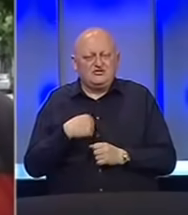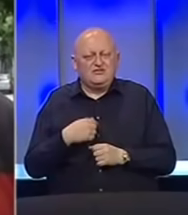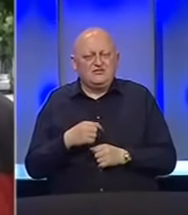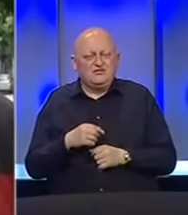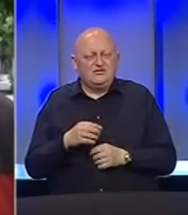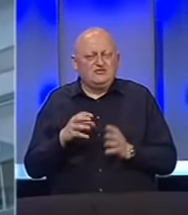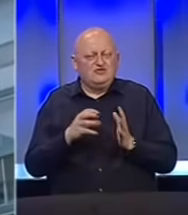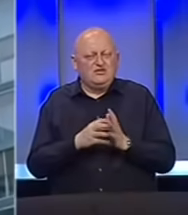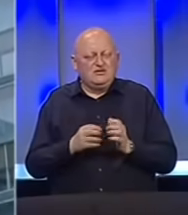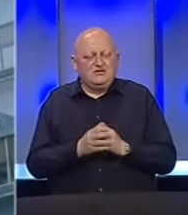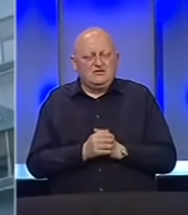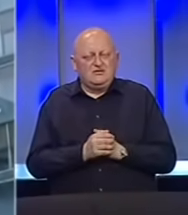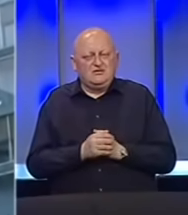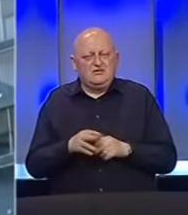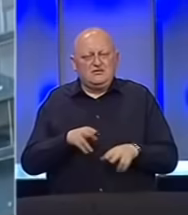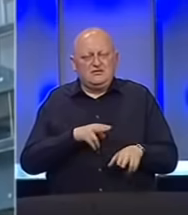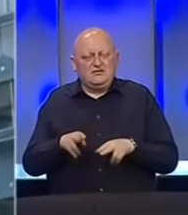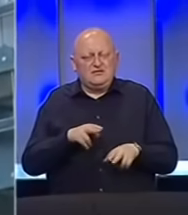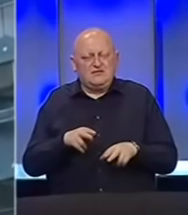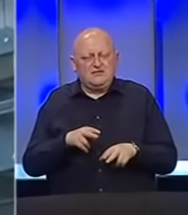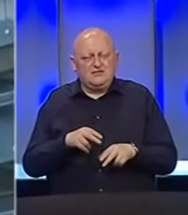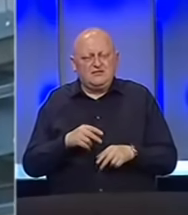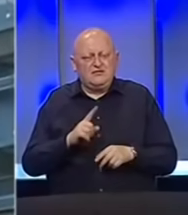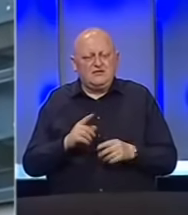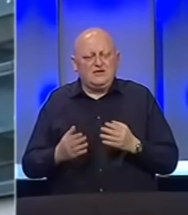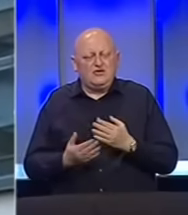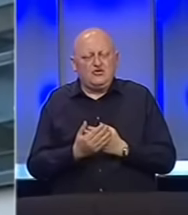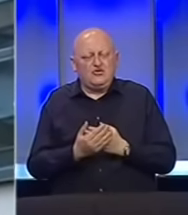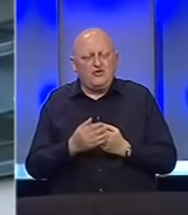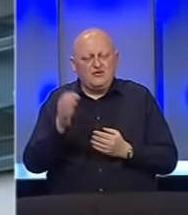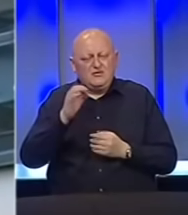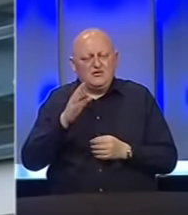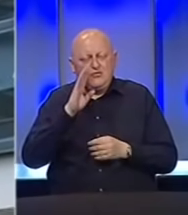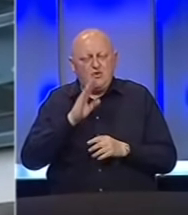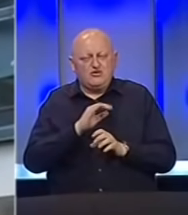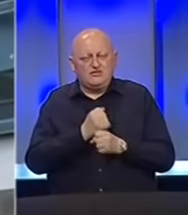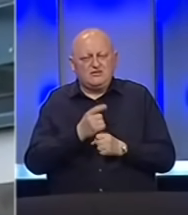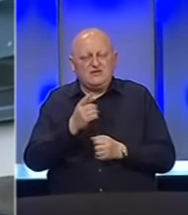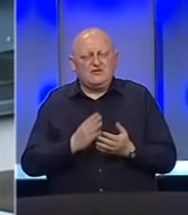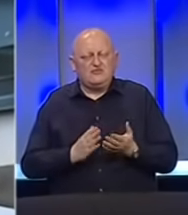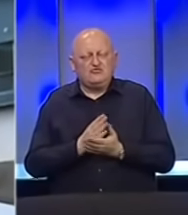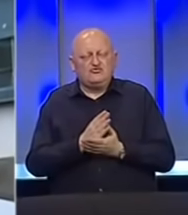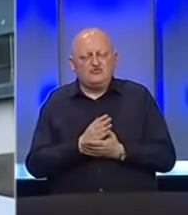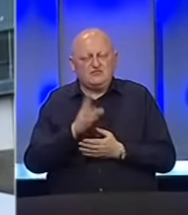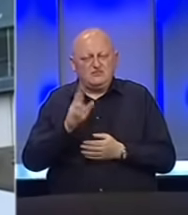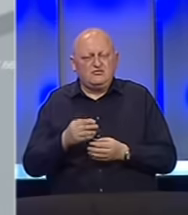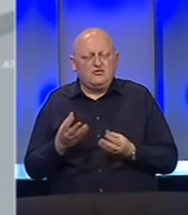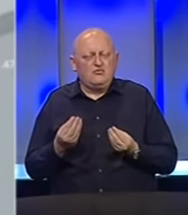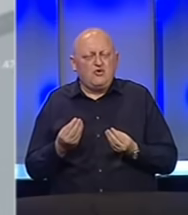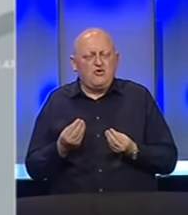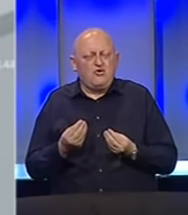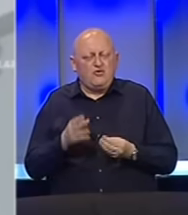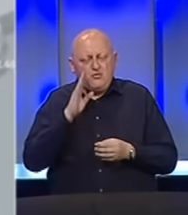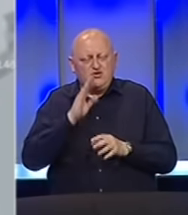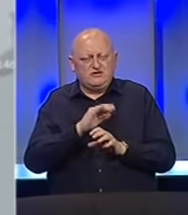Tako će nas tretirati. Ministar pripravnik nije novina kada je u pitanju Bosna i Hercegovina. Takvih slučajeva proteklih godina bilo je mnogo.